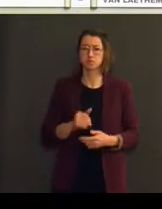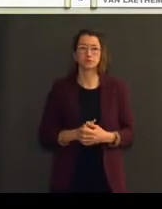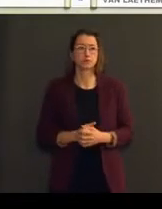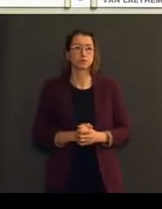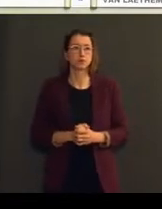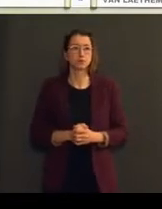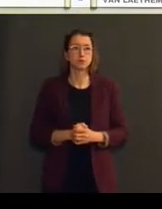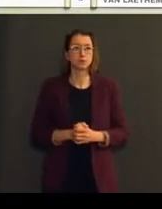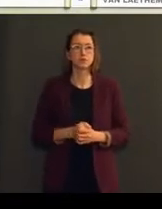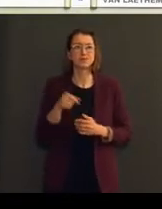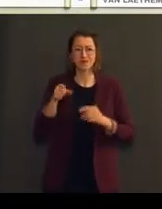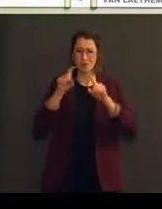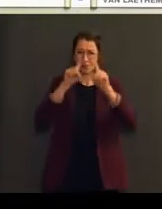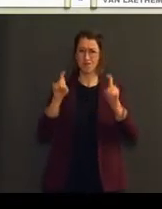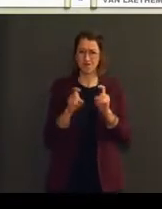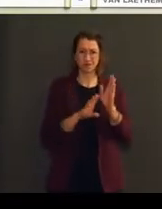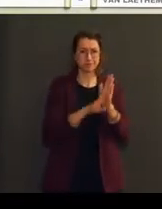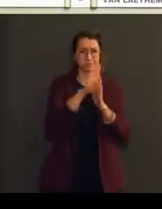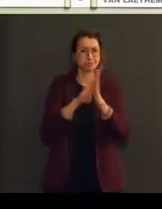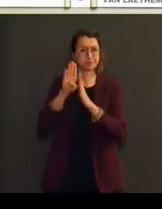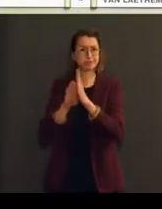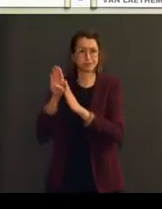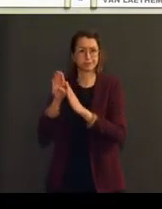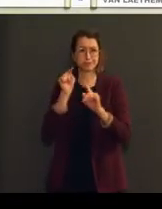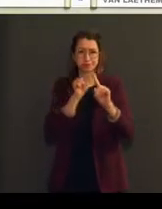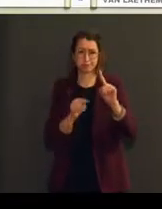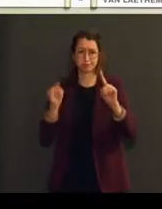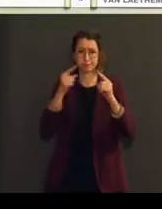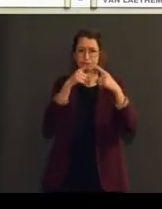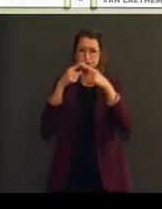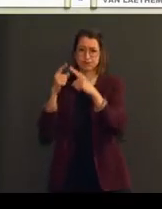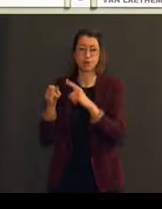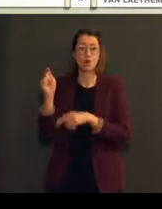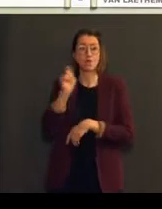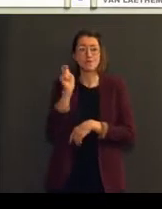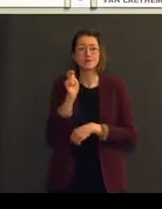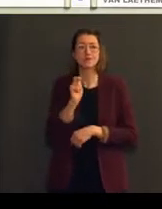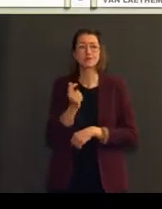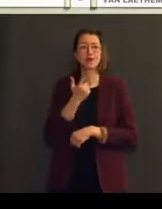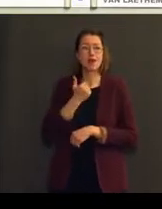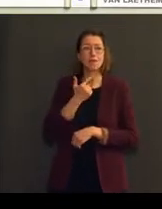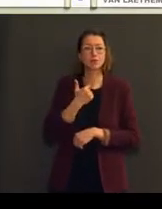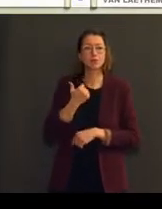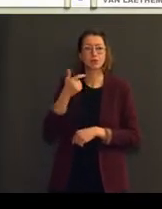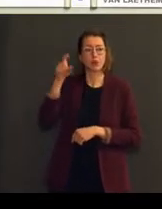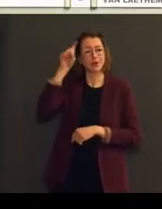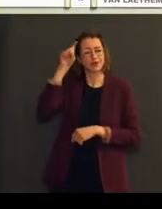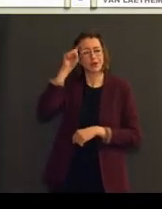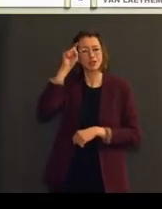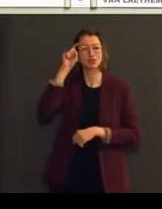province d'Anvers, dans le Limbourg, dans la Flandre orientale, dans le Brabant flamand, mais aussi dans la province de